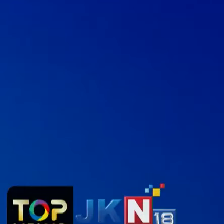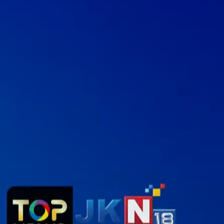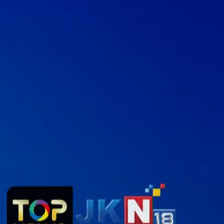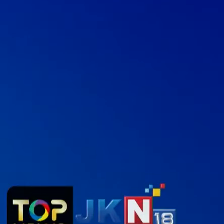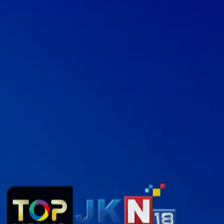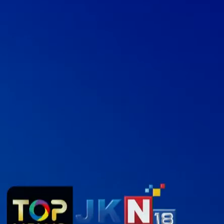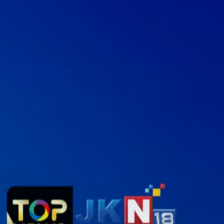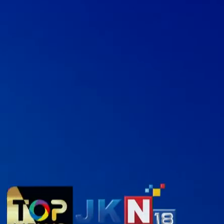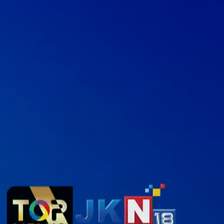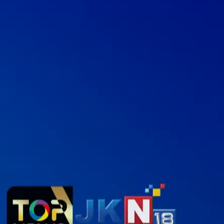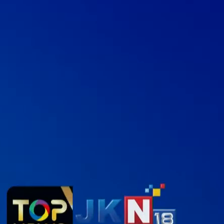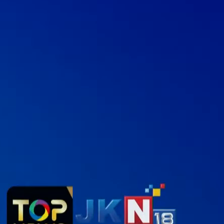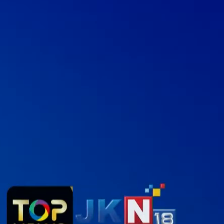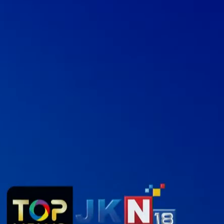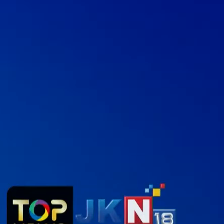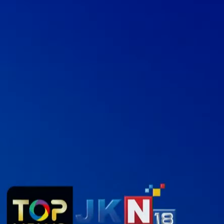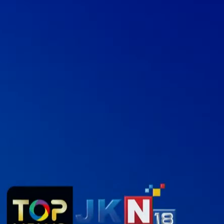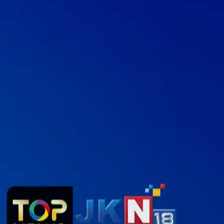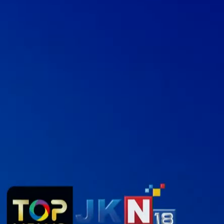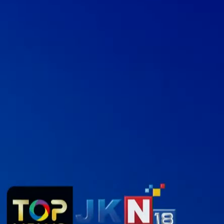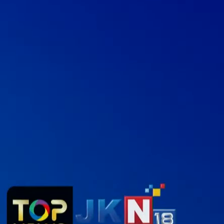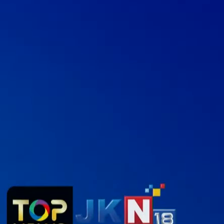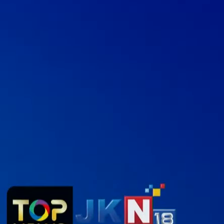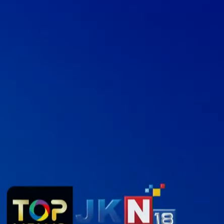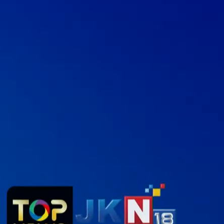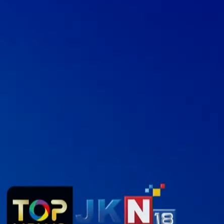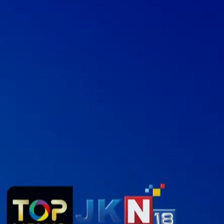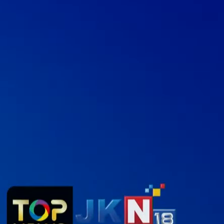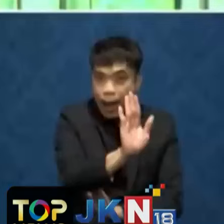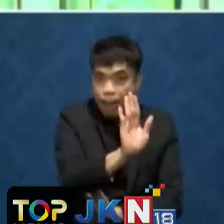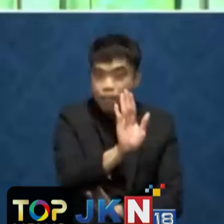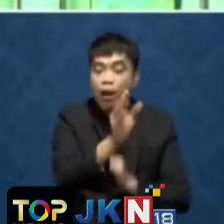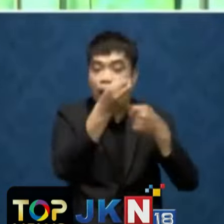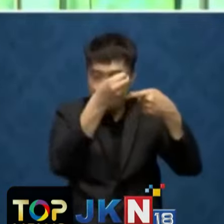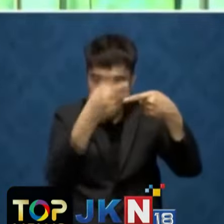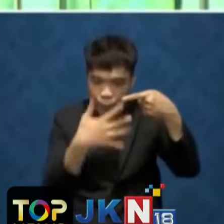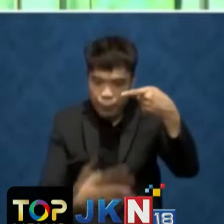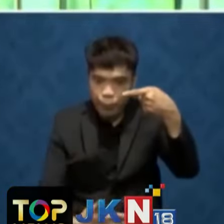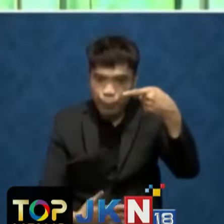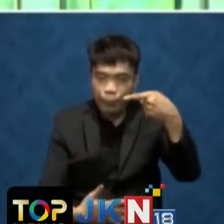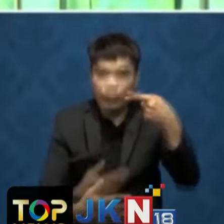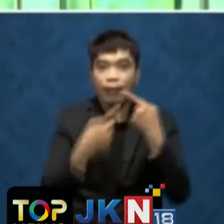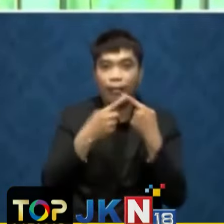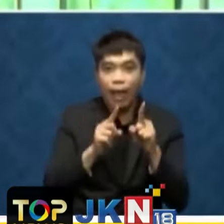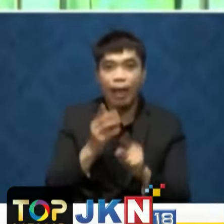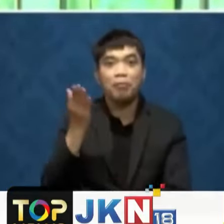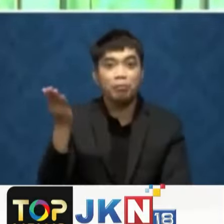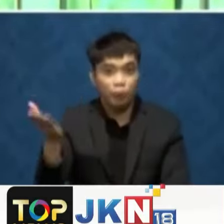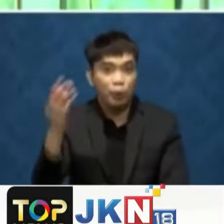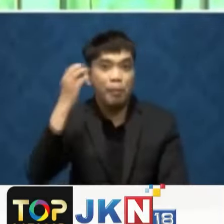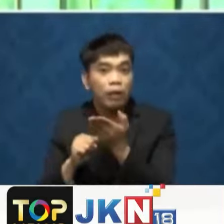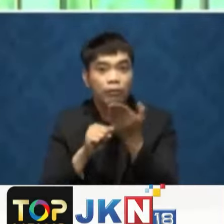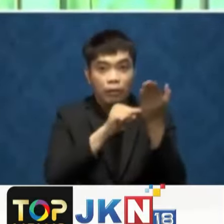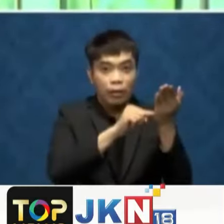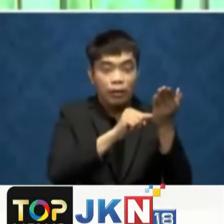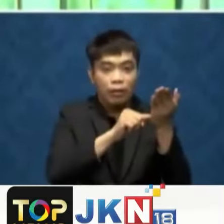วันนี้คุณประพันธ์คูณมีก็ประกาศตัวเลยว่าตัวเองเป็น1ใน40สว. ใช่ ออกมาบอกว่าอะไรอ่ะน้องม้วยคุณประพันธ์เนี่ย คือประเด็นที่บอกว่